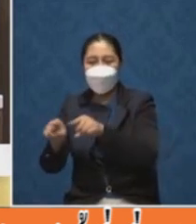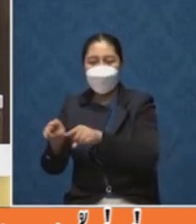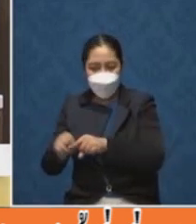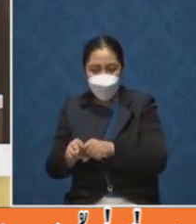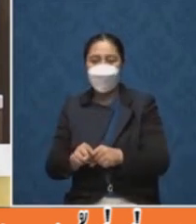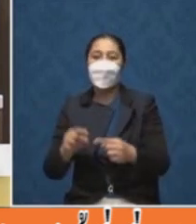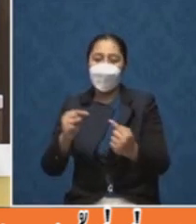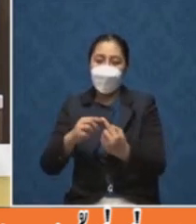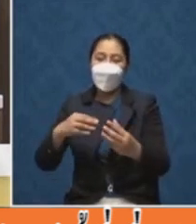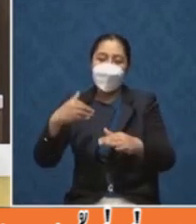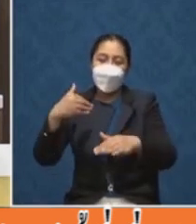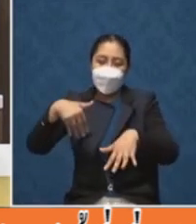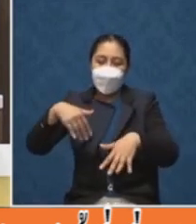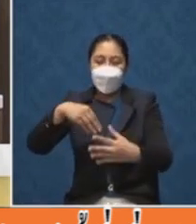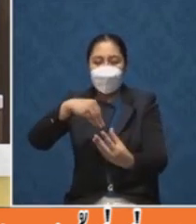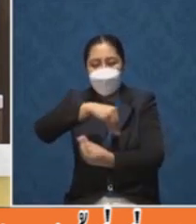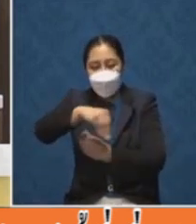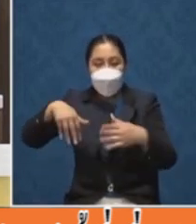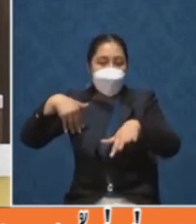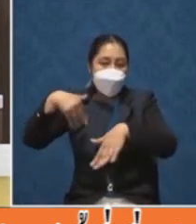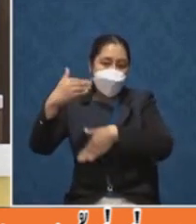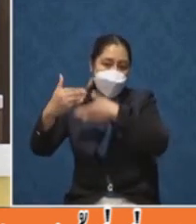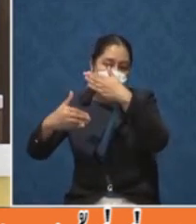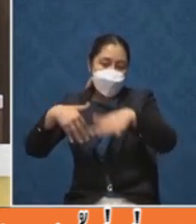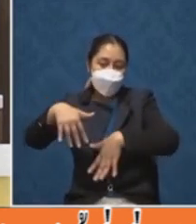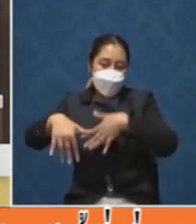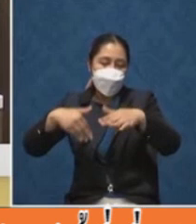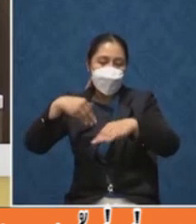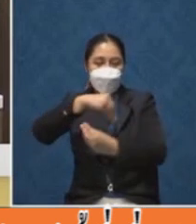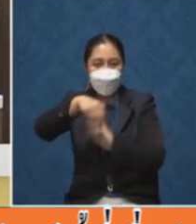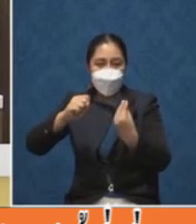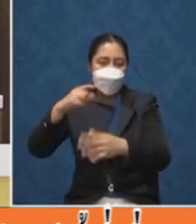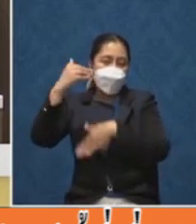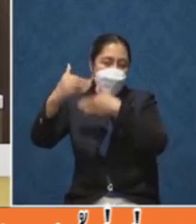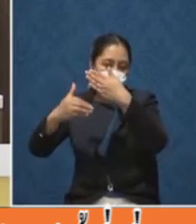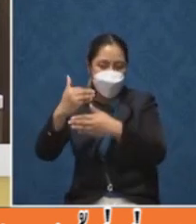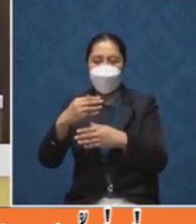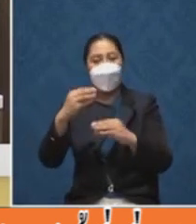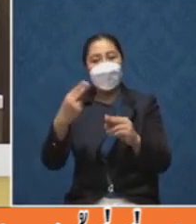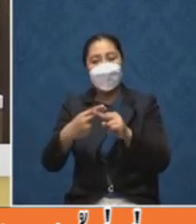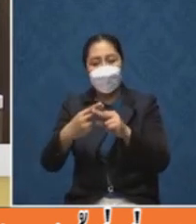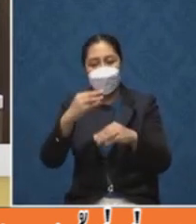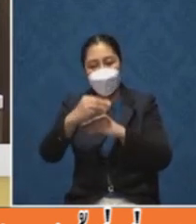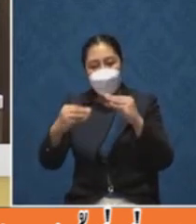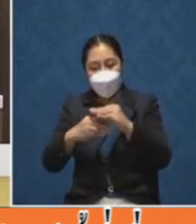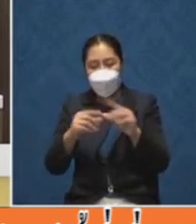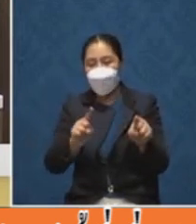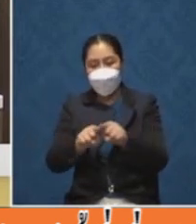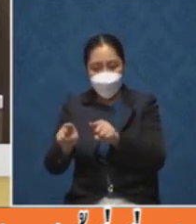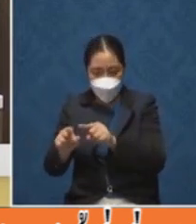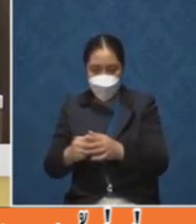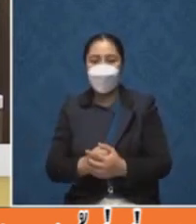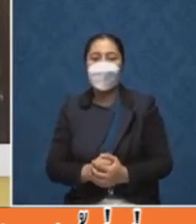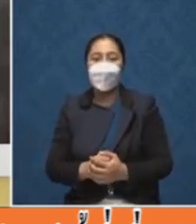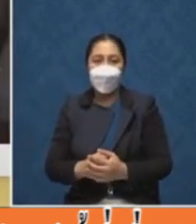พัฒนาเศรษฐกิจชุมชนเช่นเดียวกันนะคะแล้วก็แทบจะแยกกันไม่ออกเนื่องจากว่างบประมาณในส่วนนี้เนี่ยเป็นการชงขึ้นมาจากกระทร